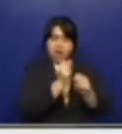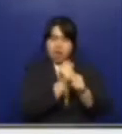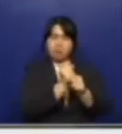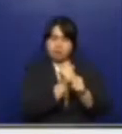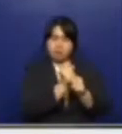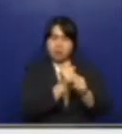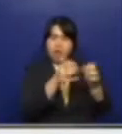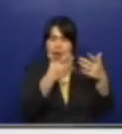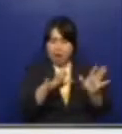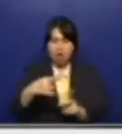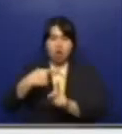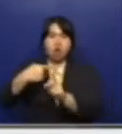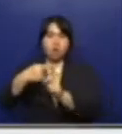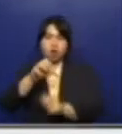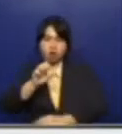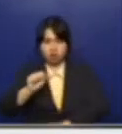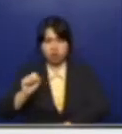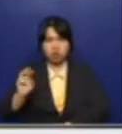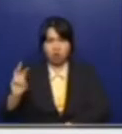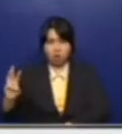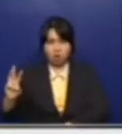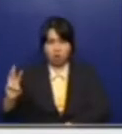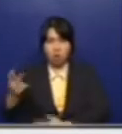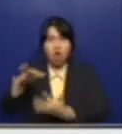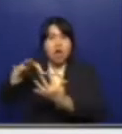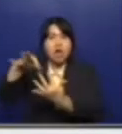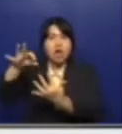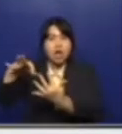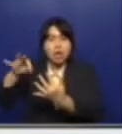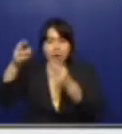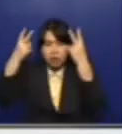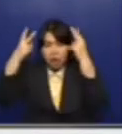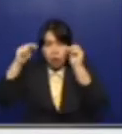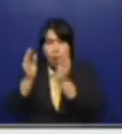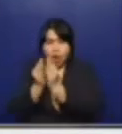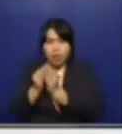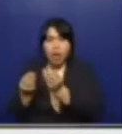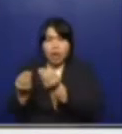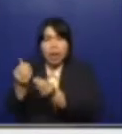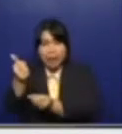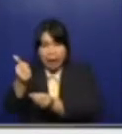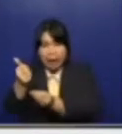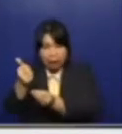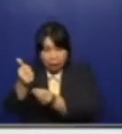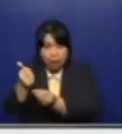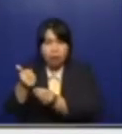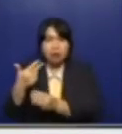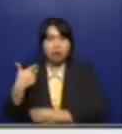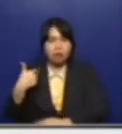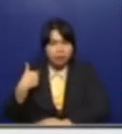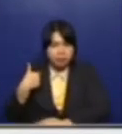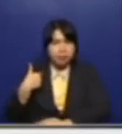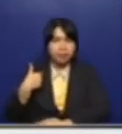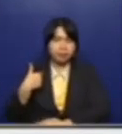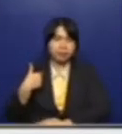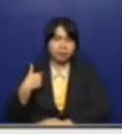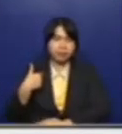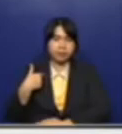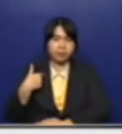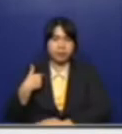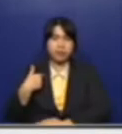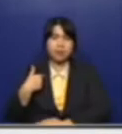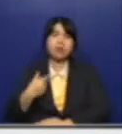บวกกับสว.เลือกนายกได้ขยับมาอีกขั้นหนึ่งท่านประธานเพ